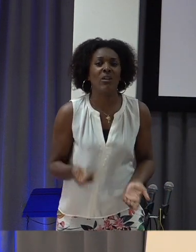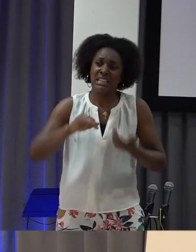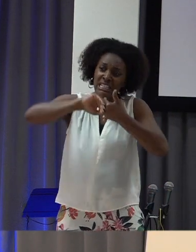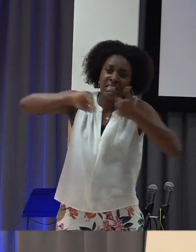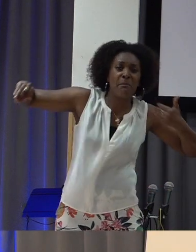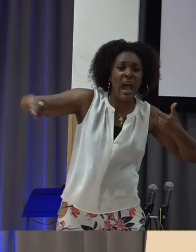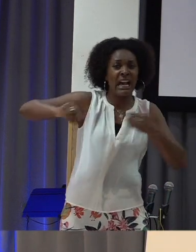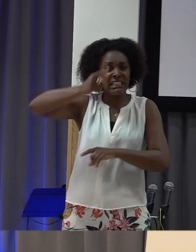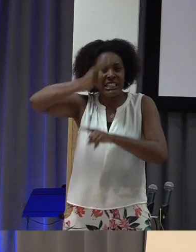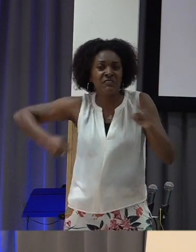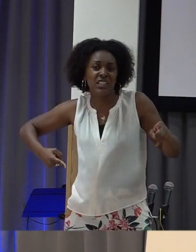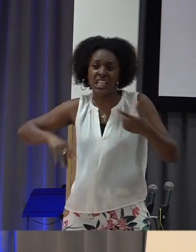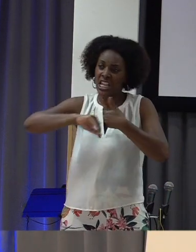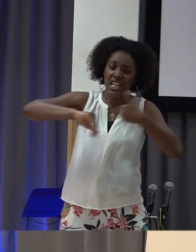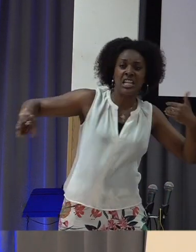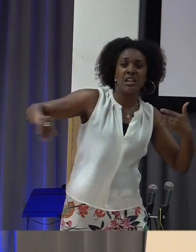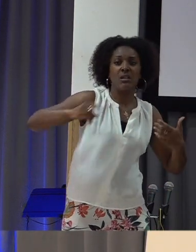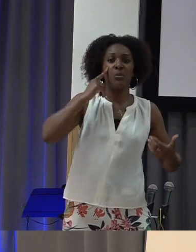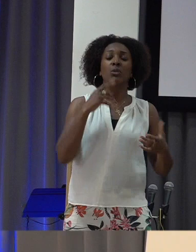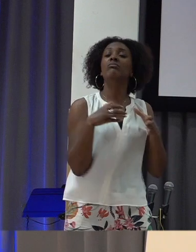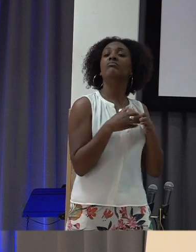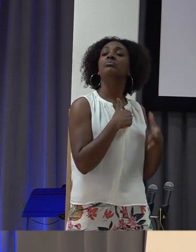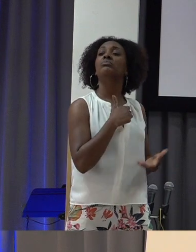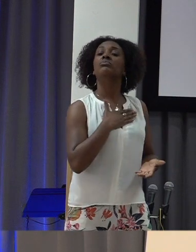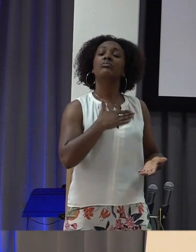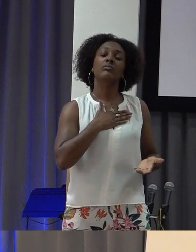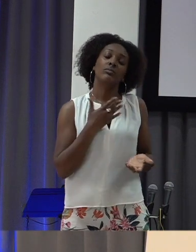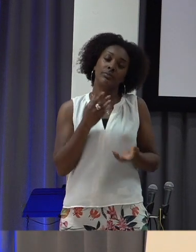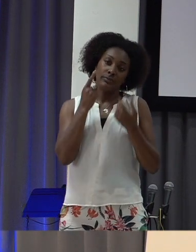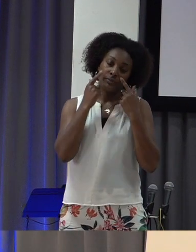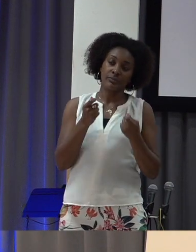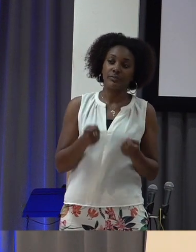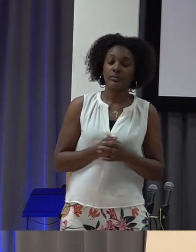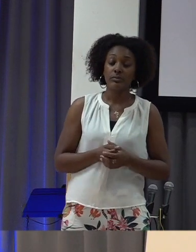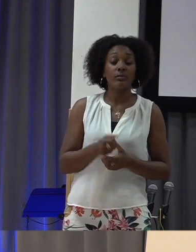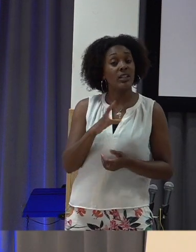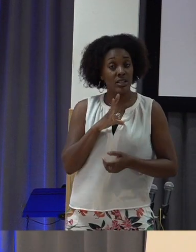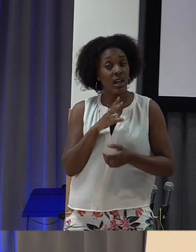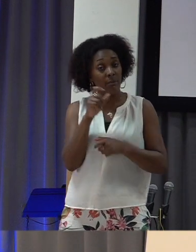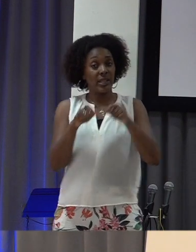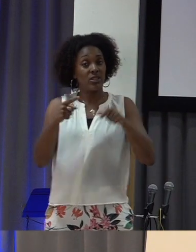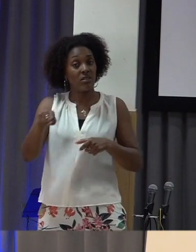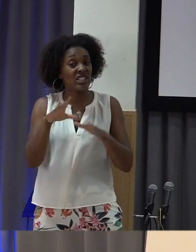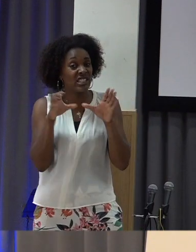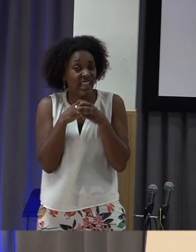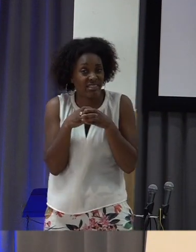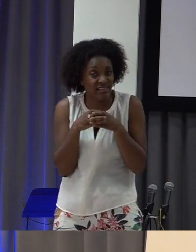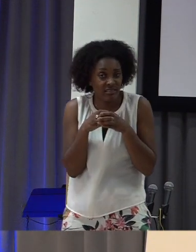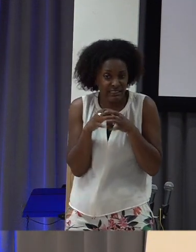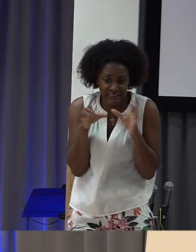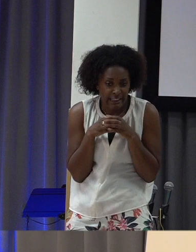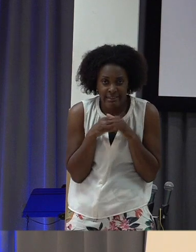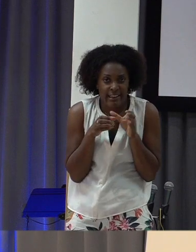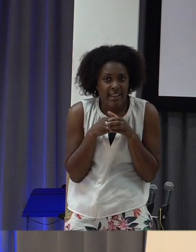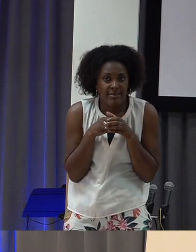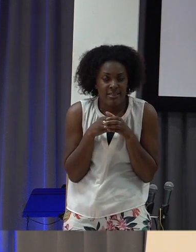diviser pour mieux régner ensuite. Alors les sectaires, il y en a dans tous les domaines. Hein. Les